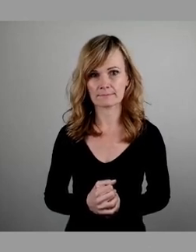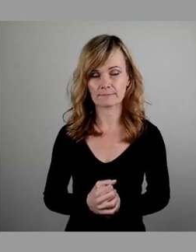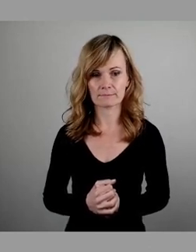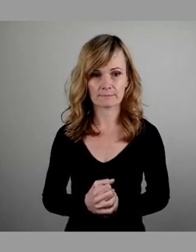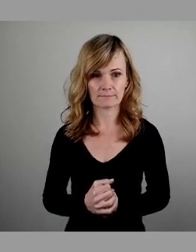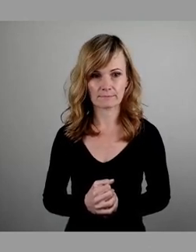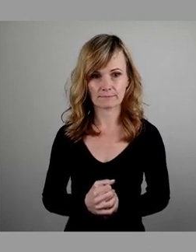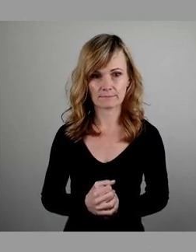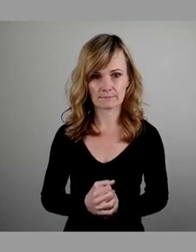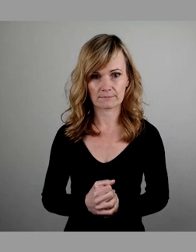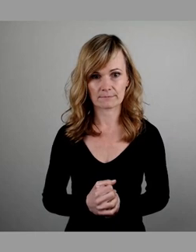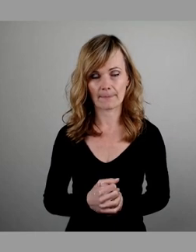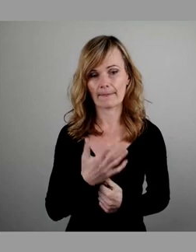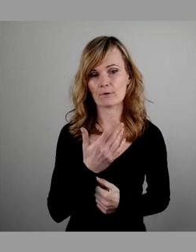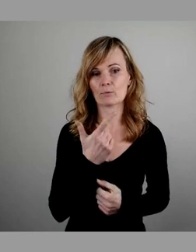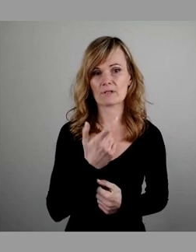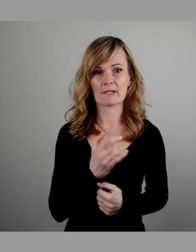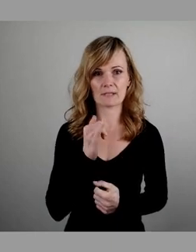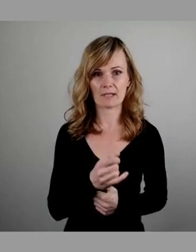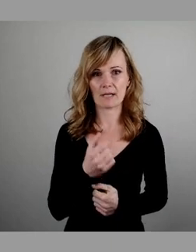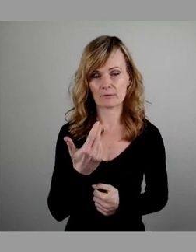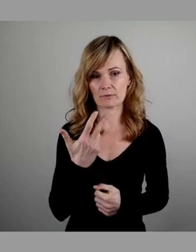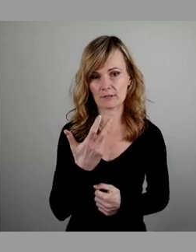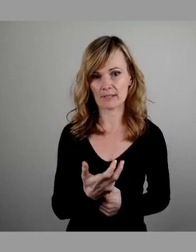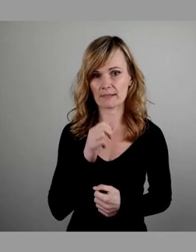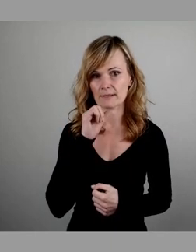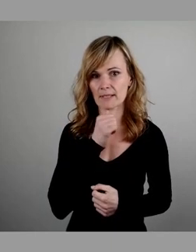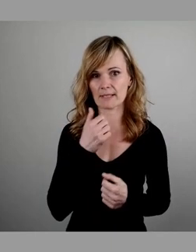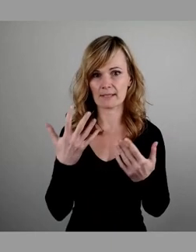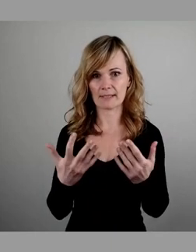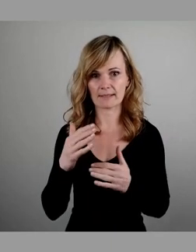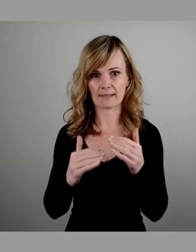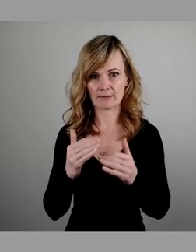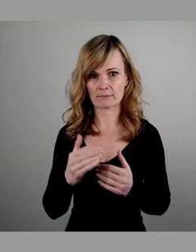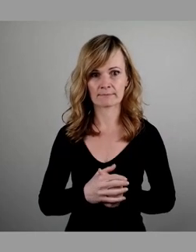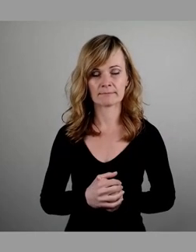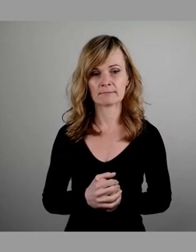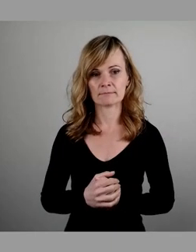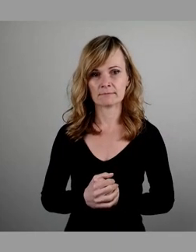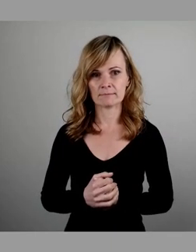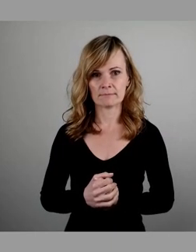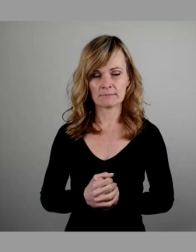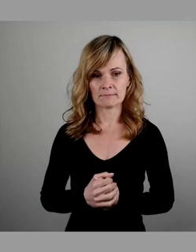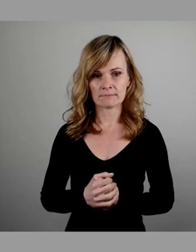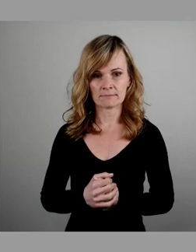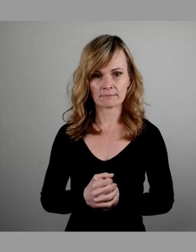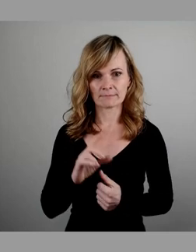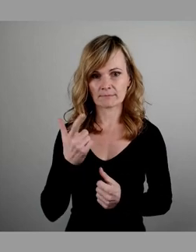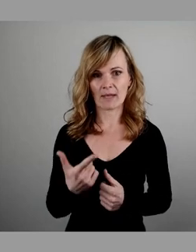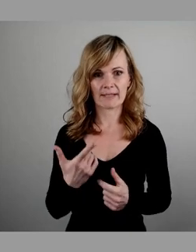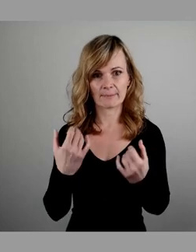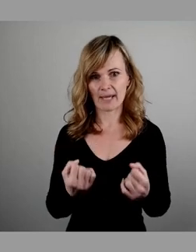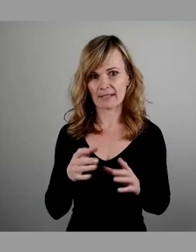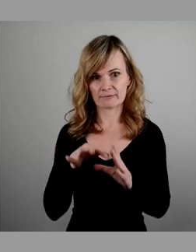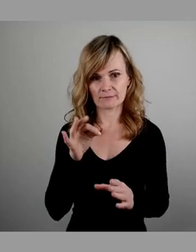Das wäre mit 25 Ja, 31 Nein, 10 Enthaltungen nicht der Fall, also keine Mehrheit gefunden. Und wir würden den Punkt